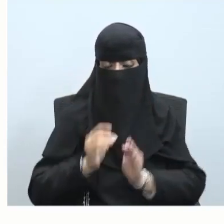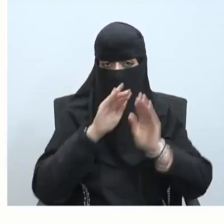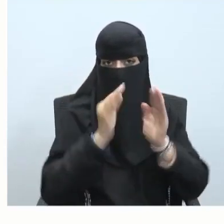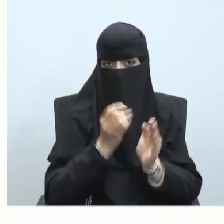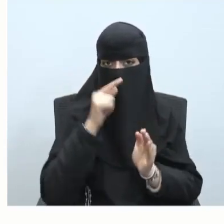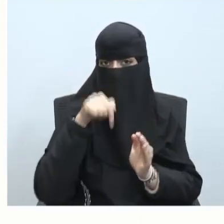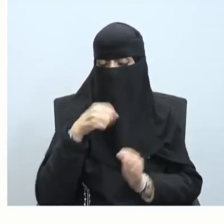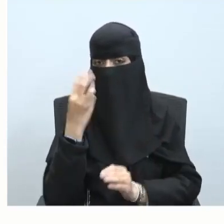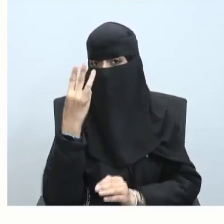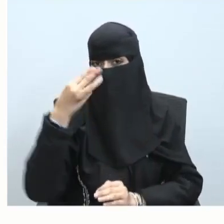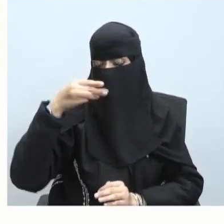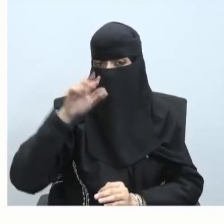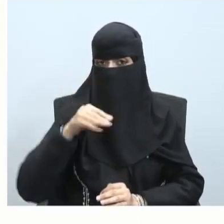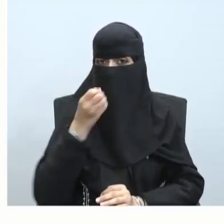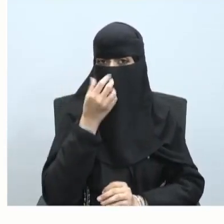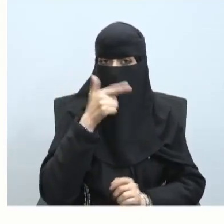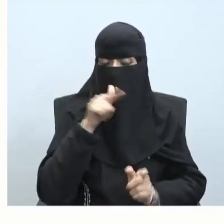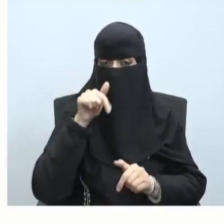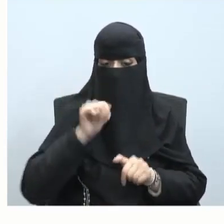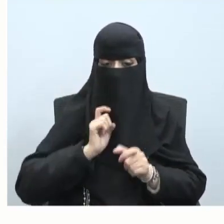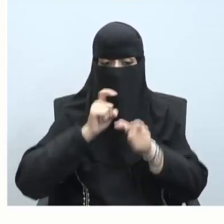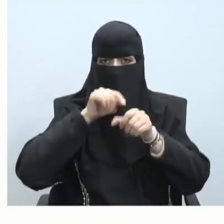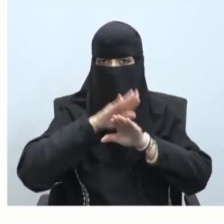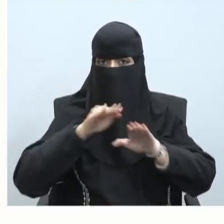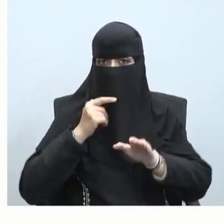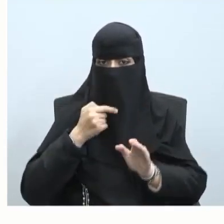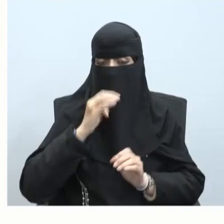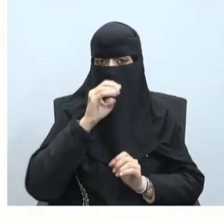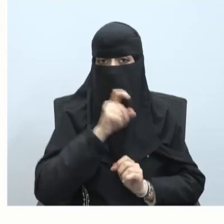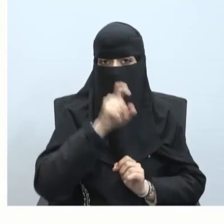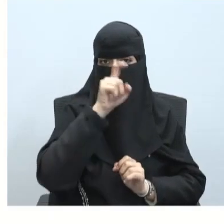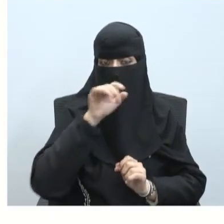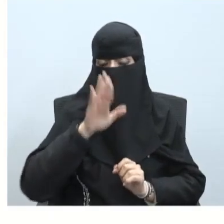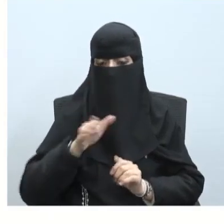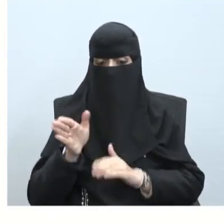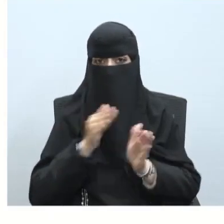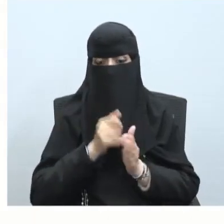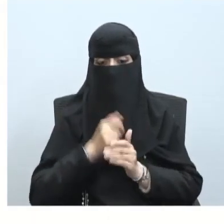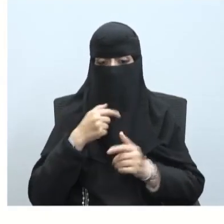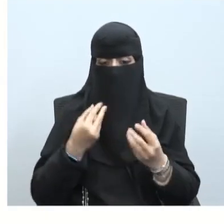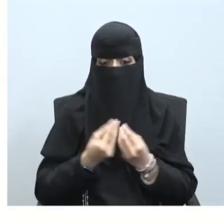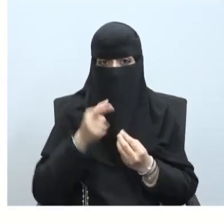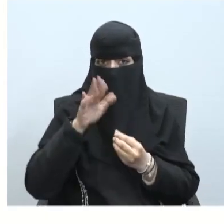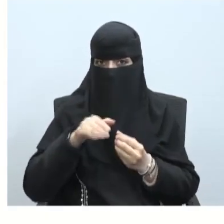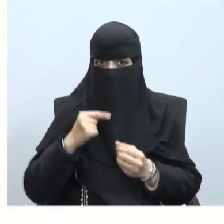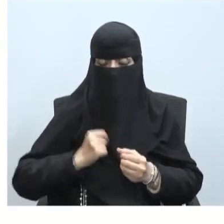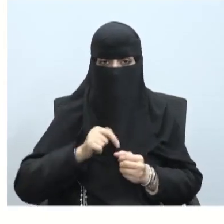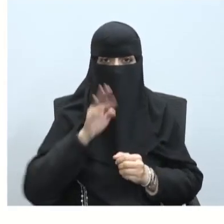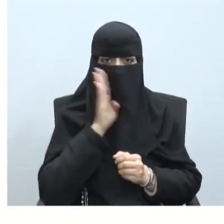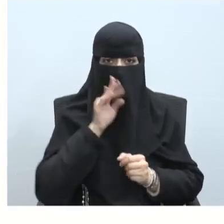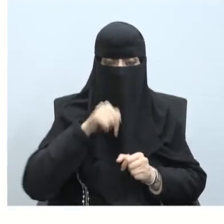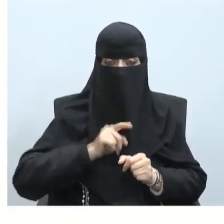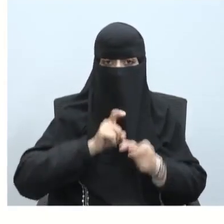30 ورده وبهذا نكون رجبنا على هذا السؤال ومع هذا السؤال ابنائي بناتي